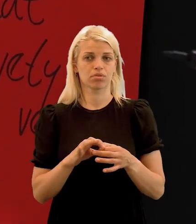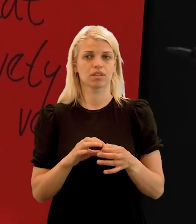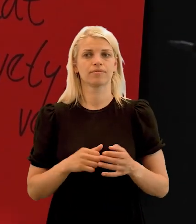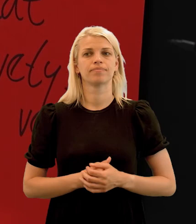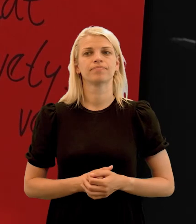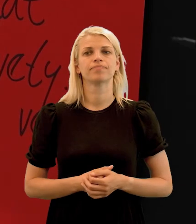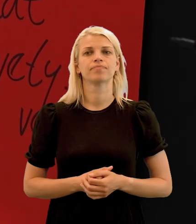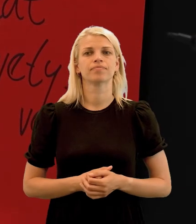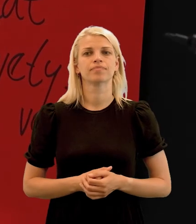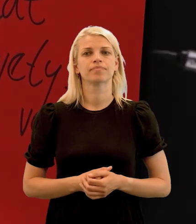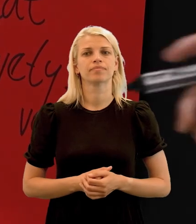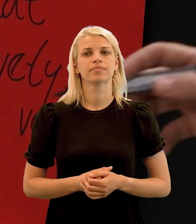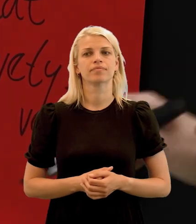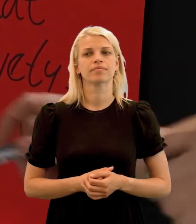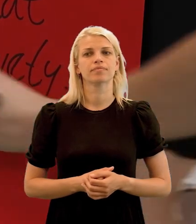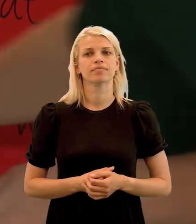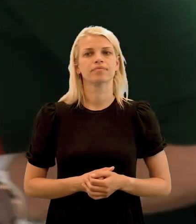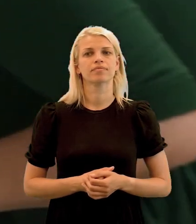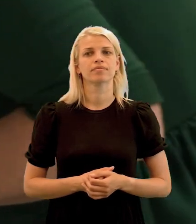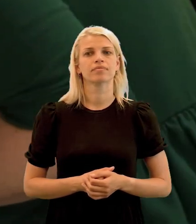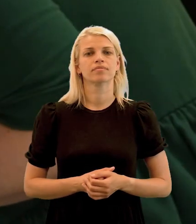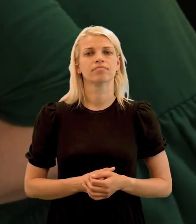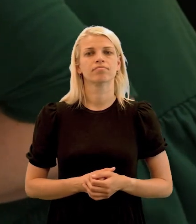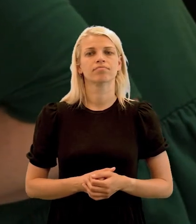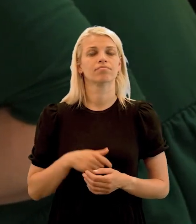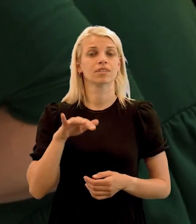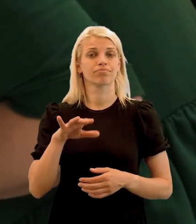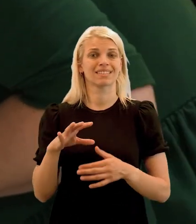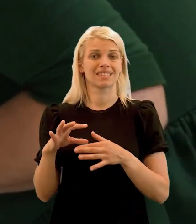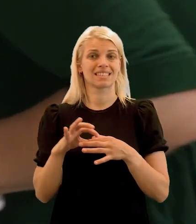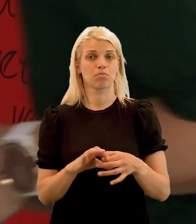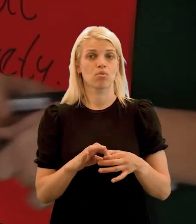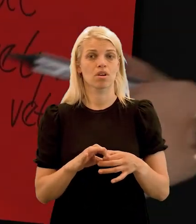spojky spájajú slová a vety. Máme tu spojku že.